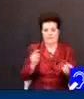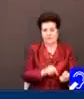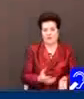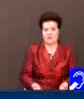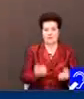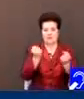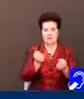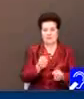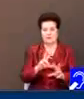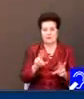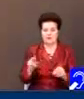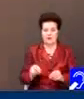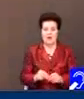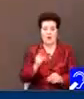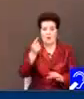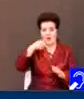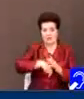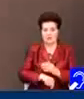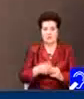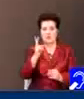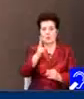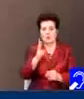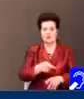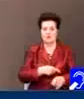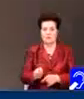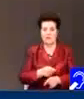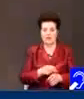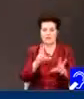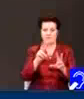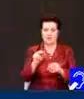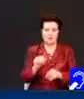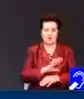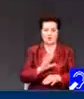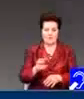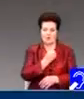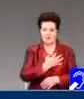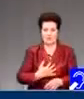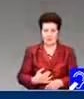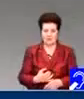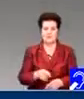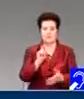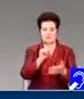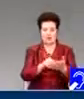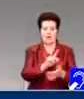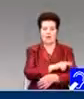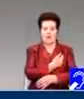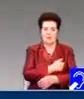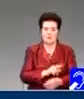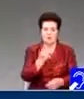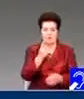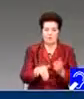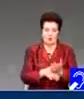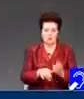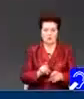să o salveze. Femeia era la o adâncime de 20 de metri. Din fericire nu a fost grav rănită, dar a ajuns totuși pe mâna medicilor care i-au acordat